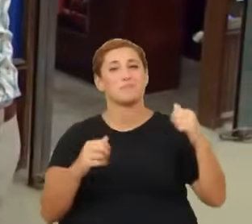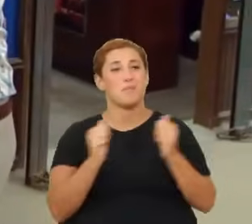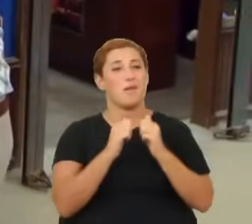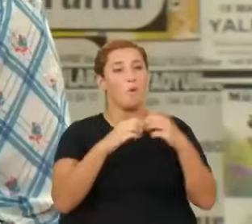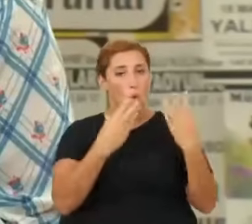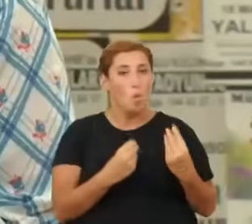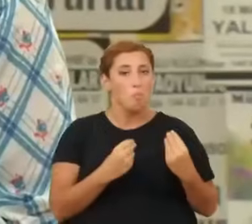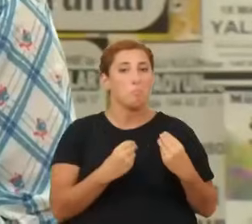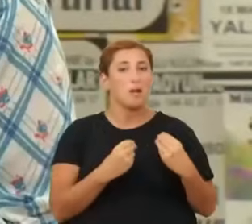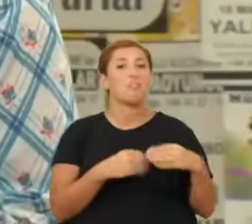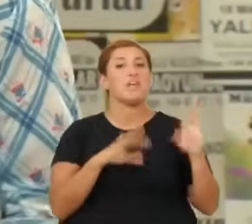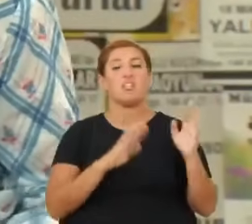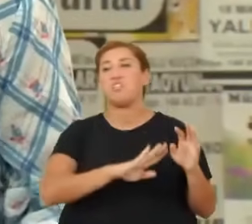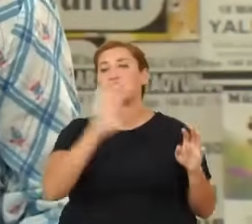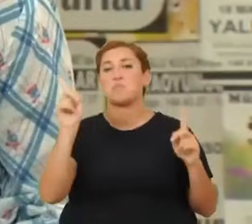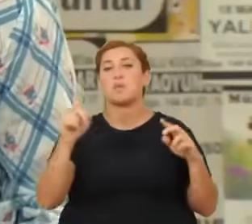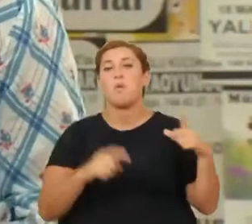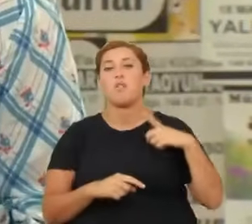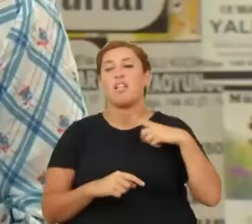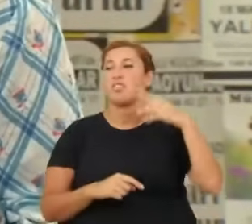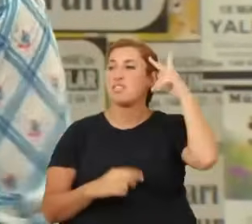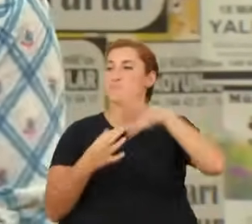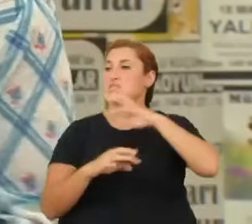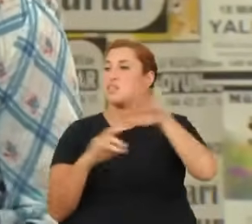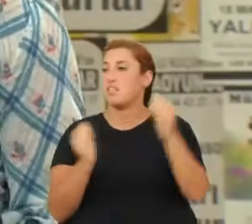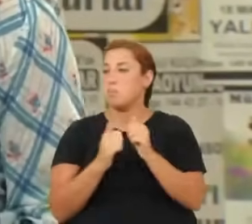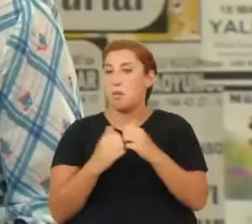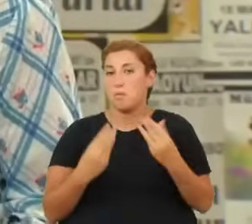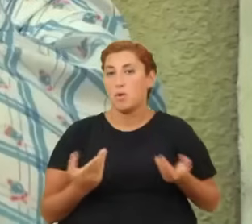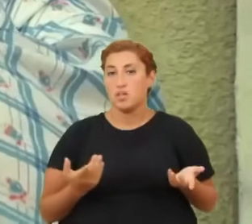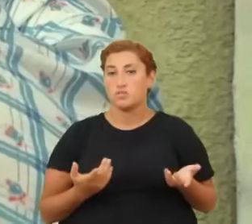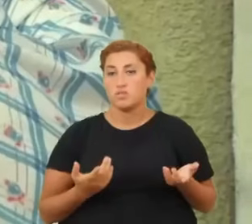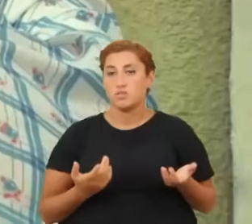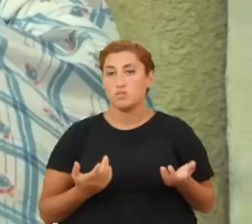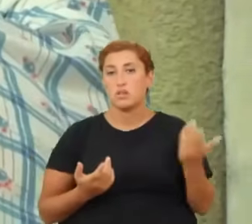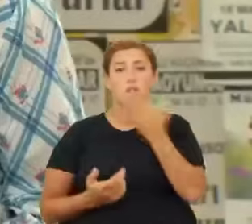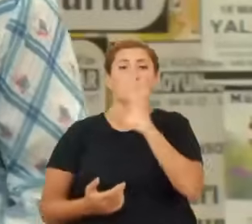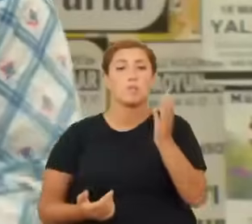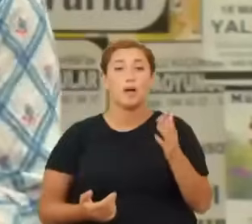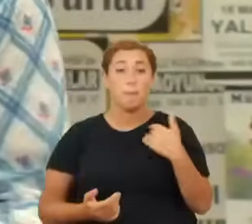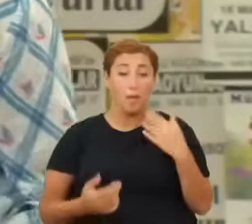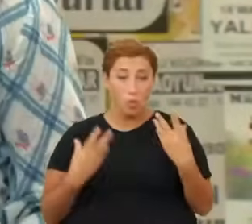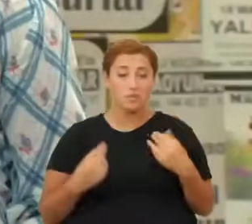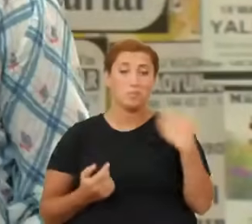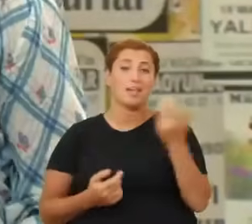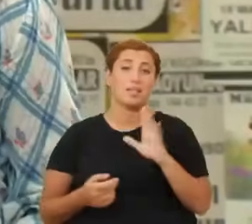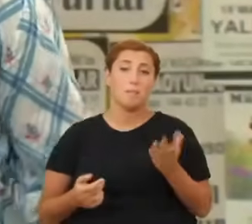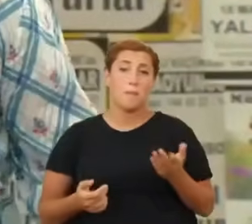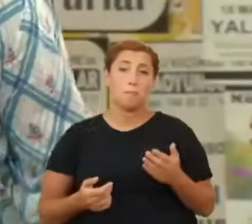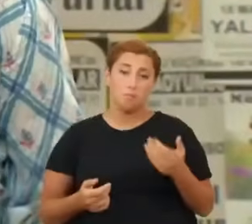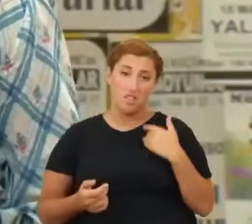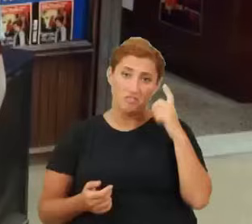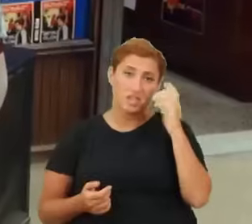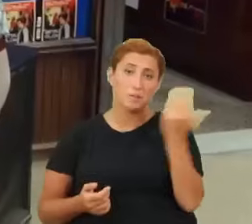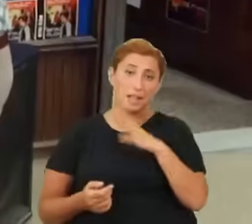yanında olacağımıza... gideceğiz bir otelde tanımadığımız insanlarla olacağız. Gitmeyin o zaman. Ya bana kalsa gitmeyelim. Bence